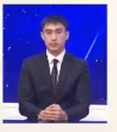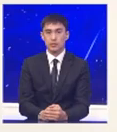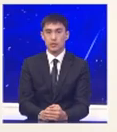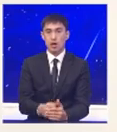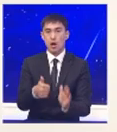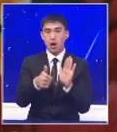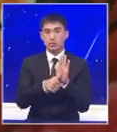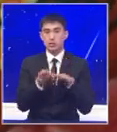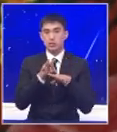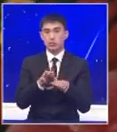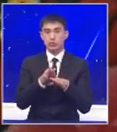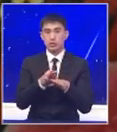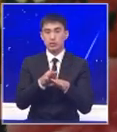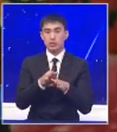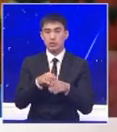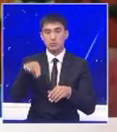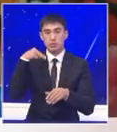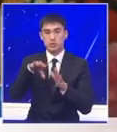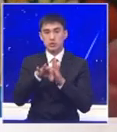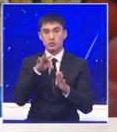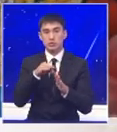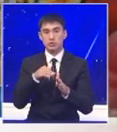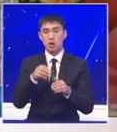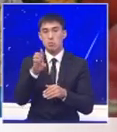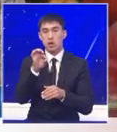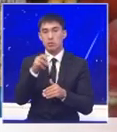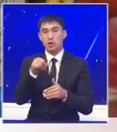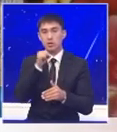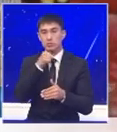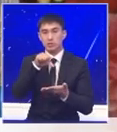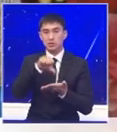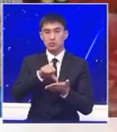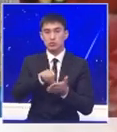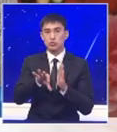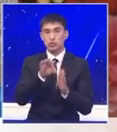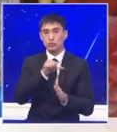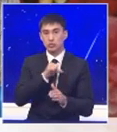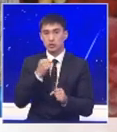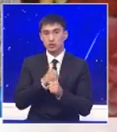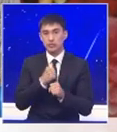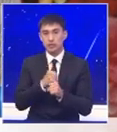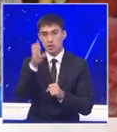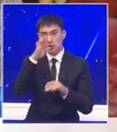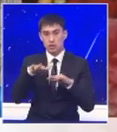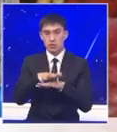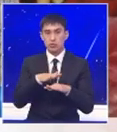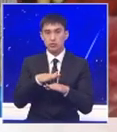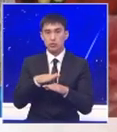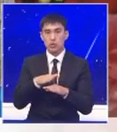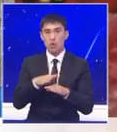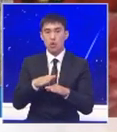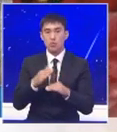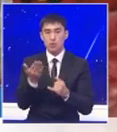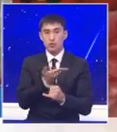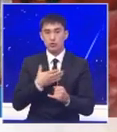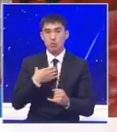Осымен 6-ші рез өтіп отырған кезектен тыс президент сайлауына Берлібек атамыз да қатысты. Өз таңдауын жасады. Ел үшін елеулі оқиғалар мен